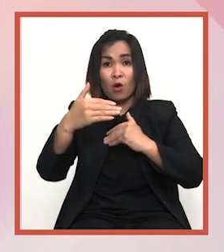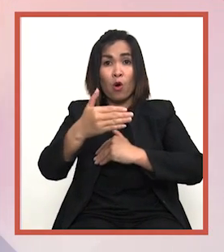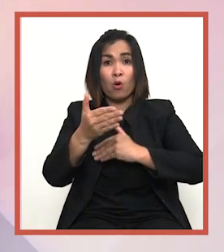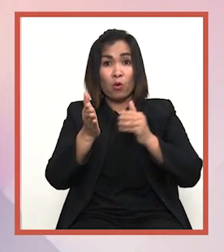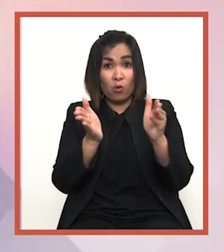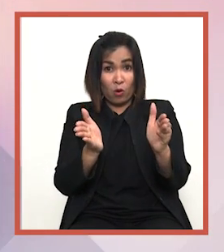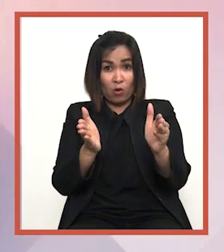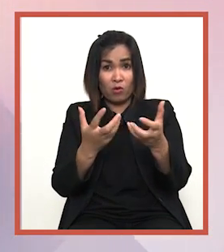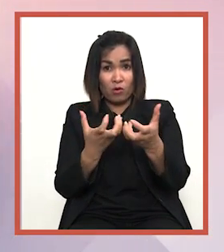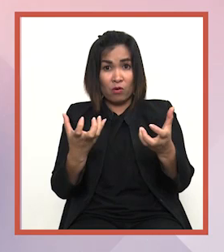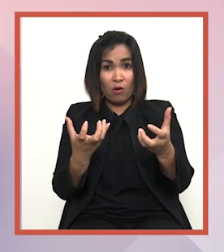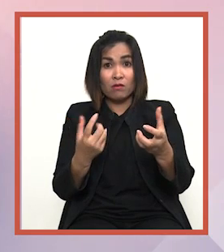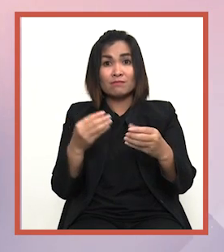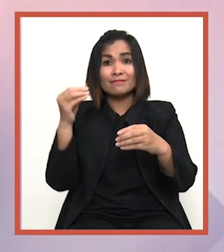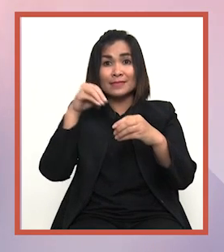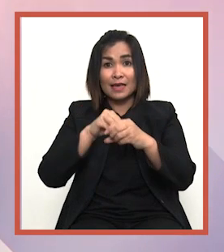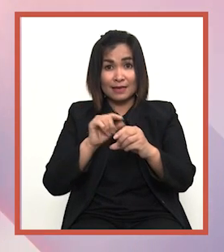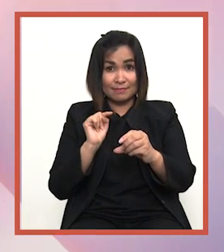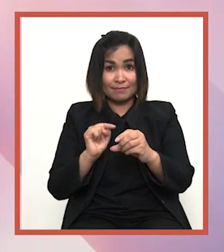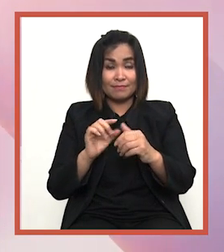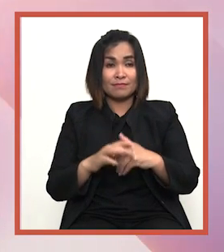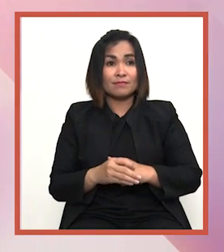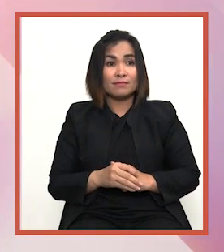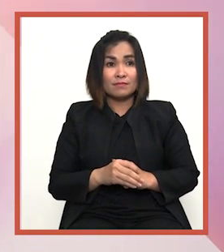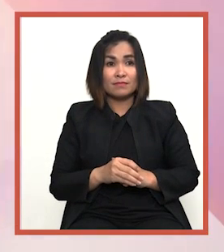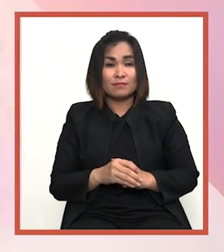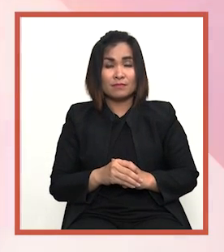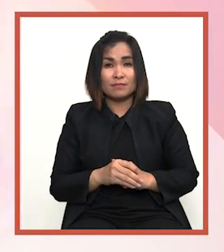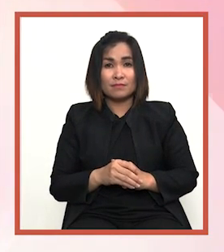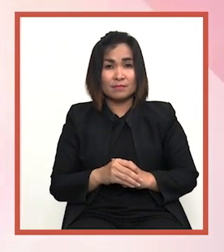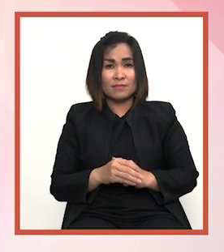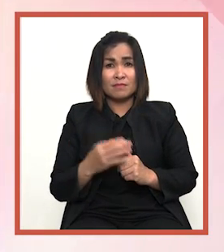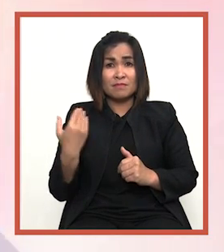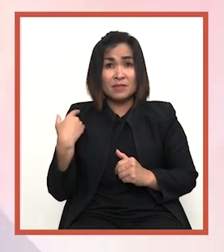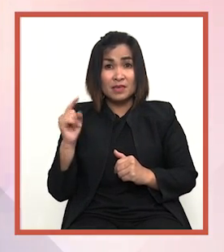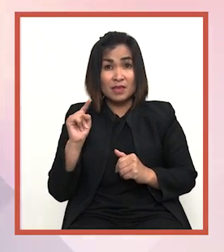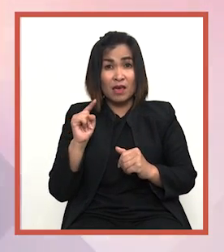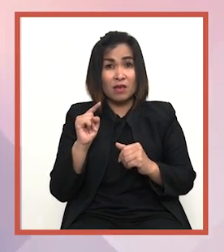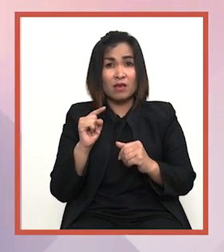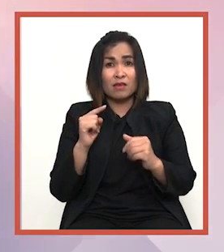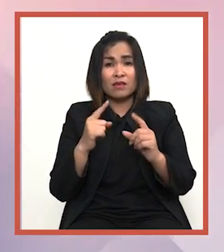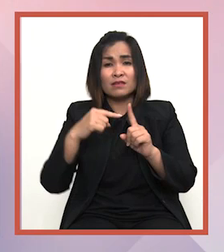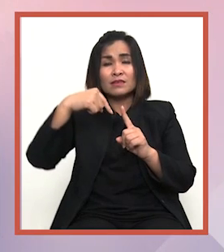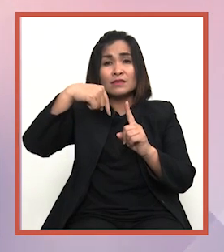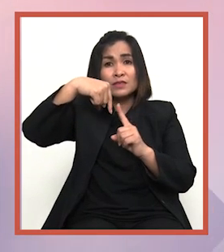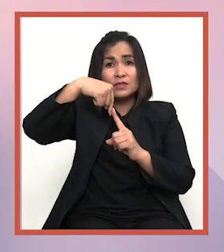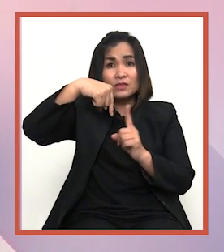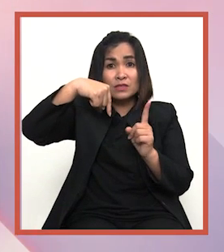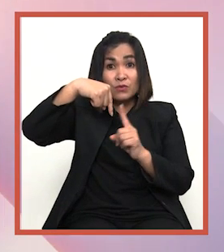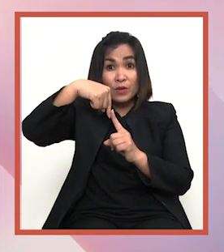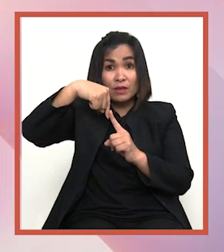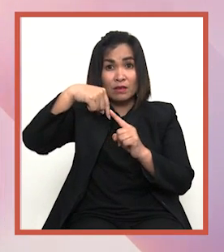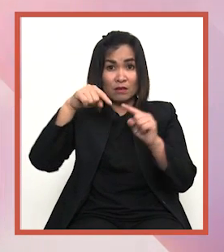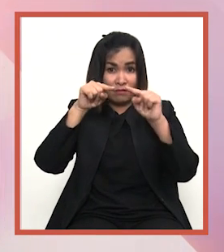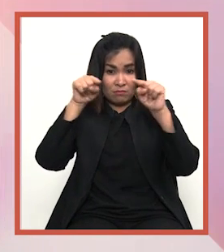รณ์กล่องใส่อุปกรณ์อันนี้นะครับก็จะเป็นโครงสร้างด้านนอกของเจ้าตัวสวิตช์นั่นเอง